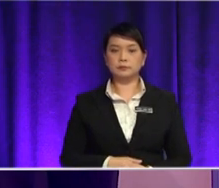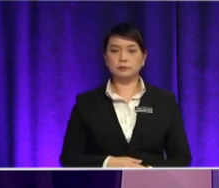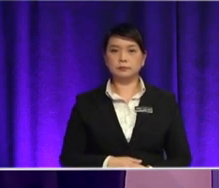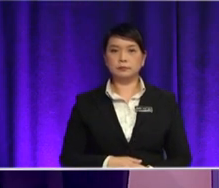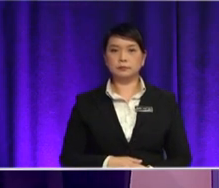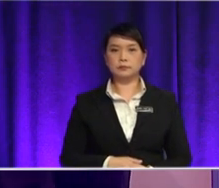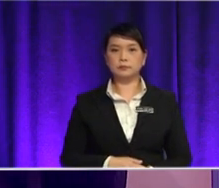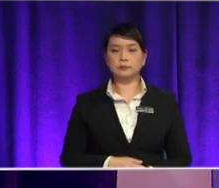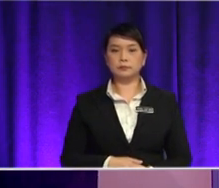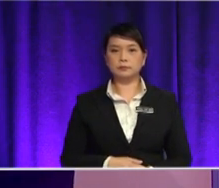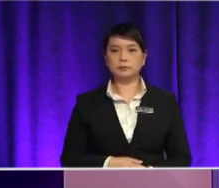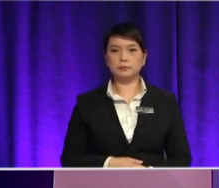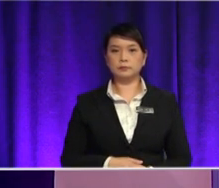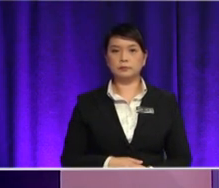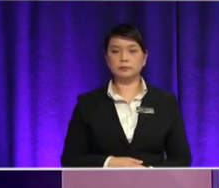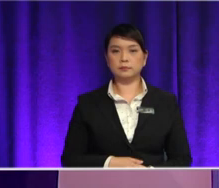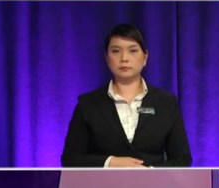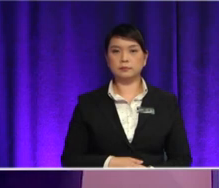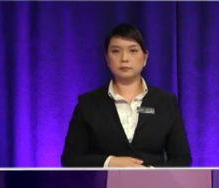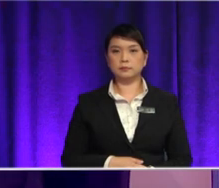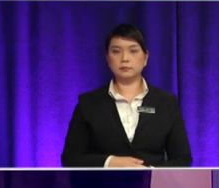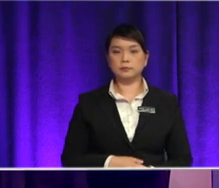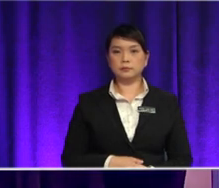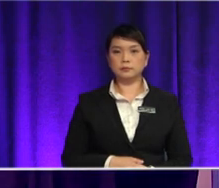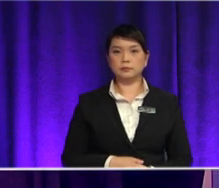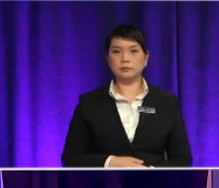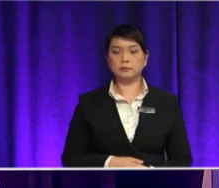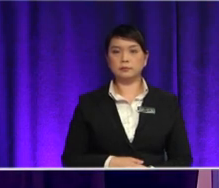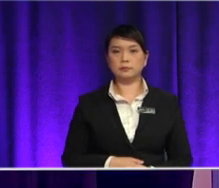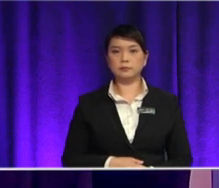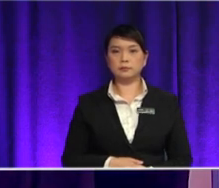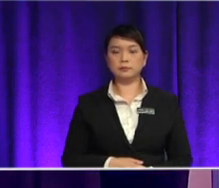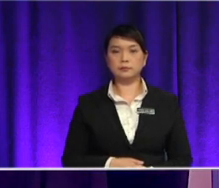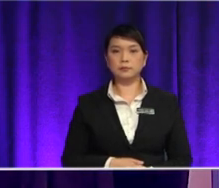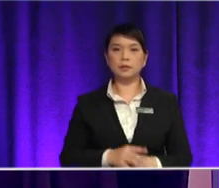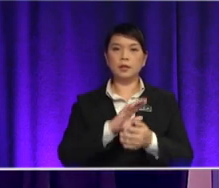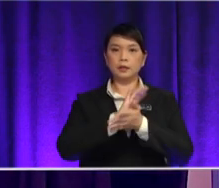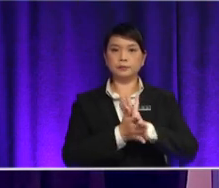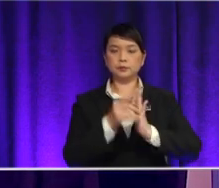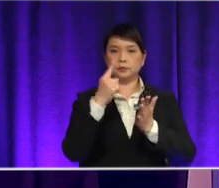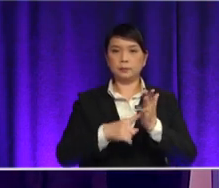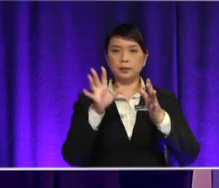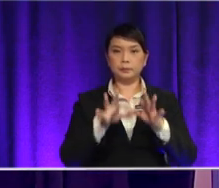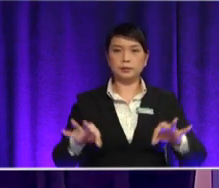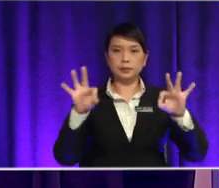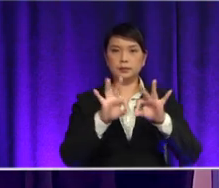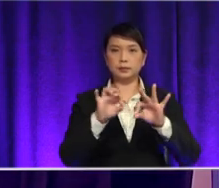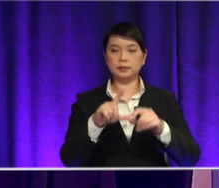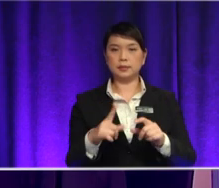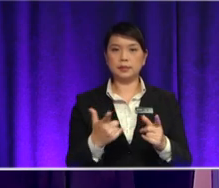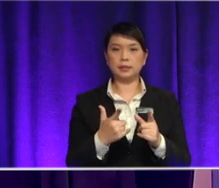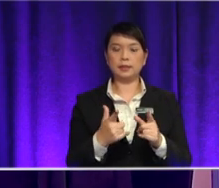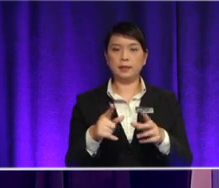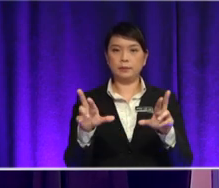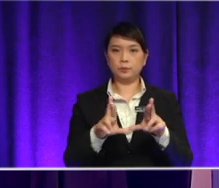34.5. Ini yang sebenarnya adalah graf histogram. Jadi, apa yang penting selain pada pembaris, plot